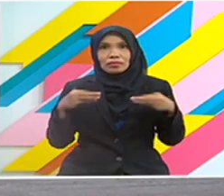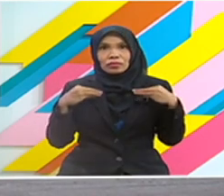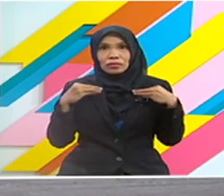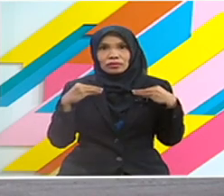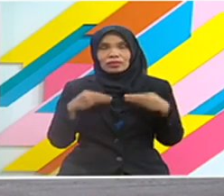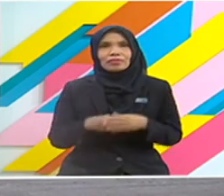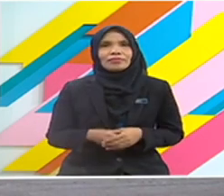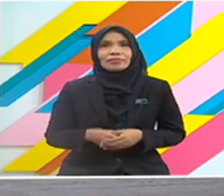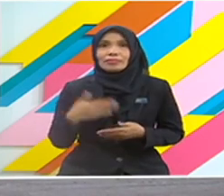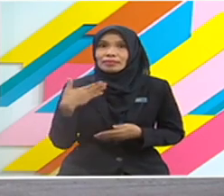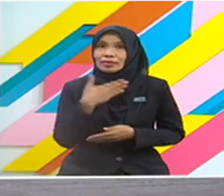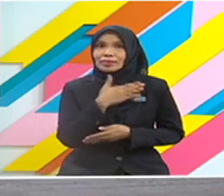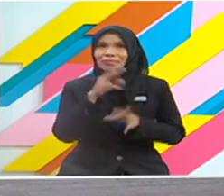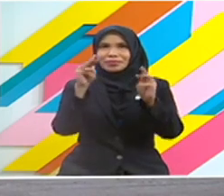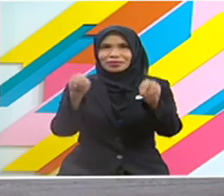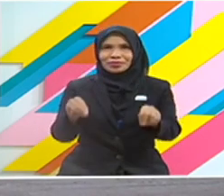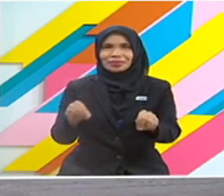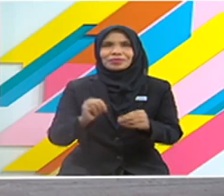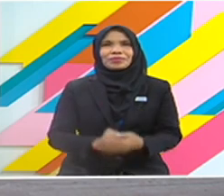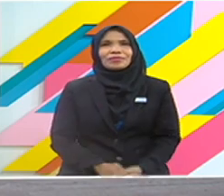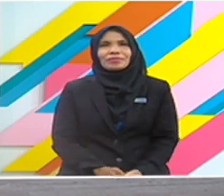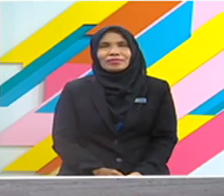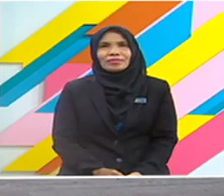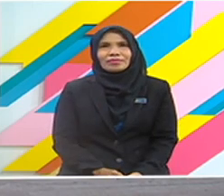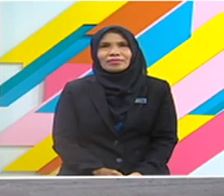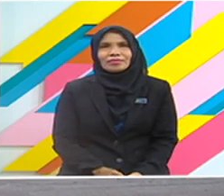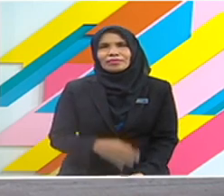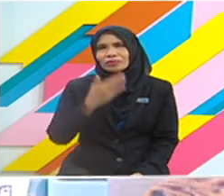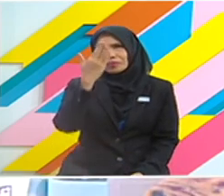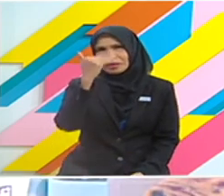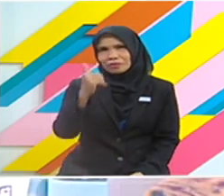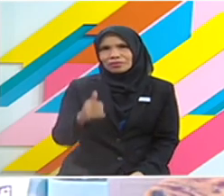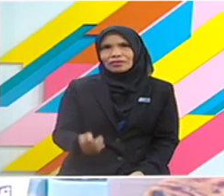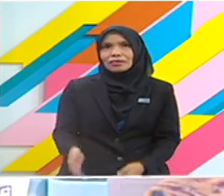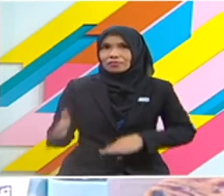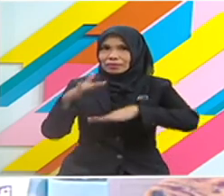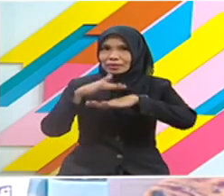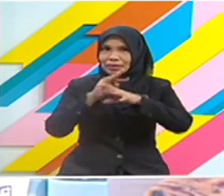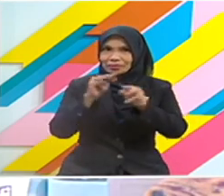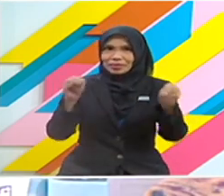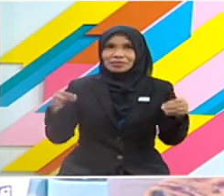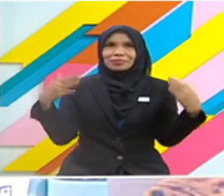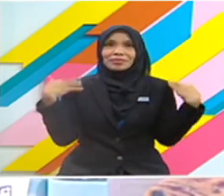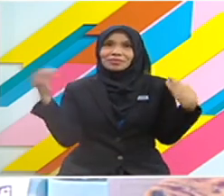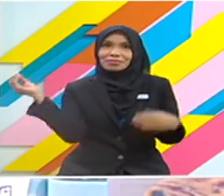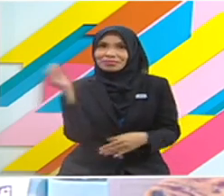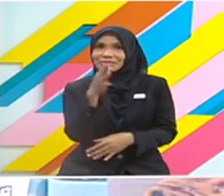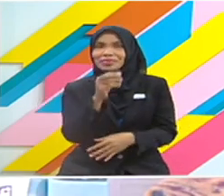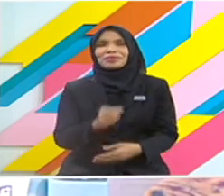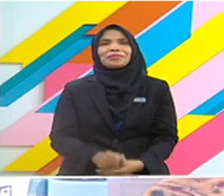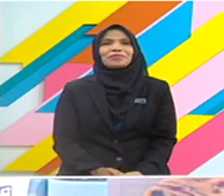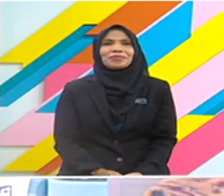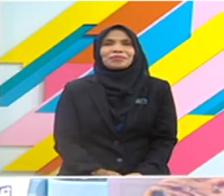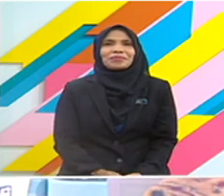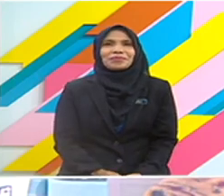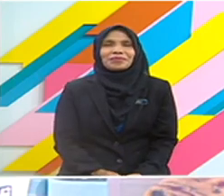Ha, adik-adik mesti tertanya-tanya, kenapa atas meja Kak Rina ni ada dadu? Dan dadu ini pula bukan dadu Alibaba